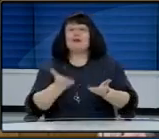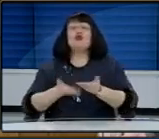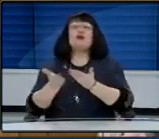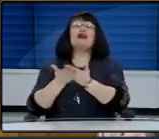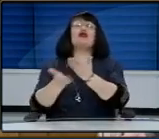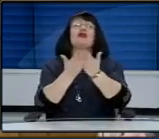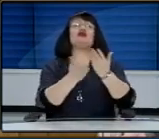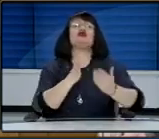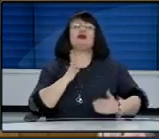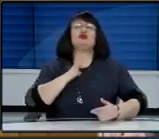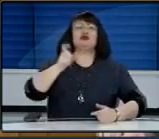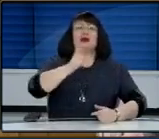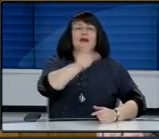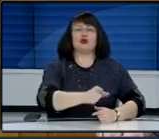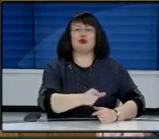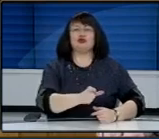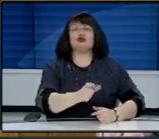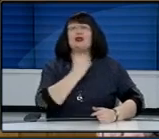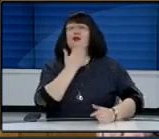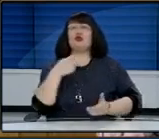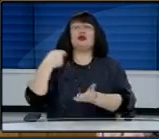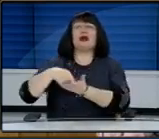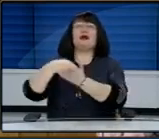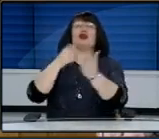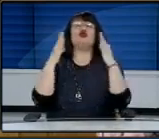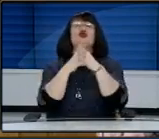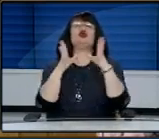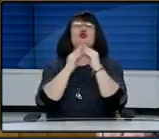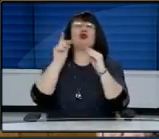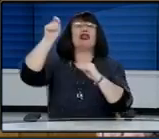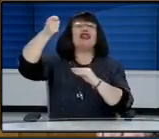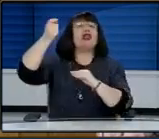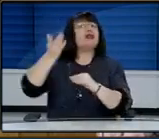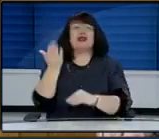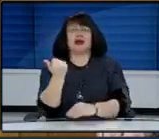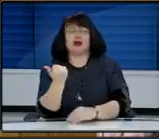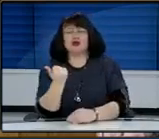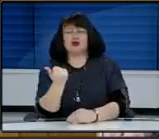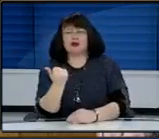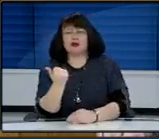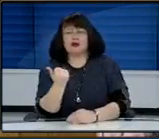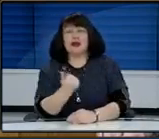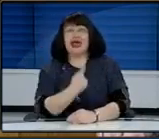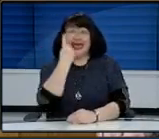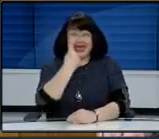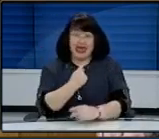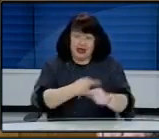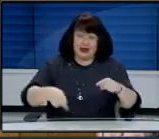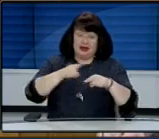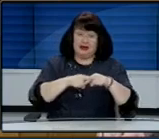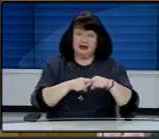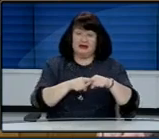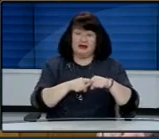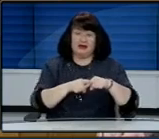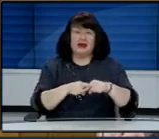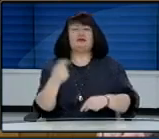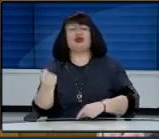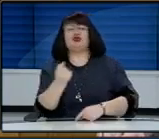συμπολίτες μας, οι οποίοι δεν έχουν να πληρώσουν τους λογαριασμούς του ρεύματος, και άλλο 1,000, σχεδόν μισό και